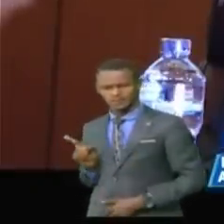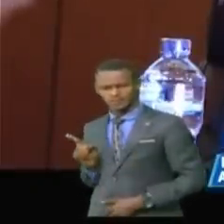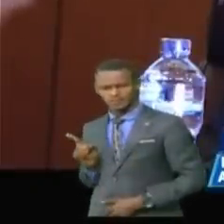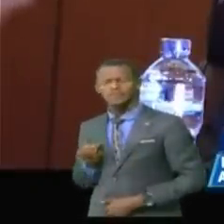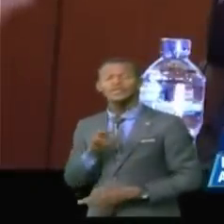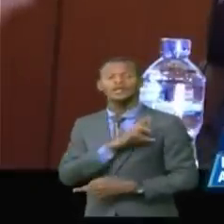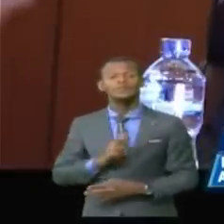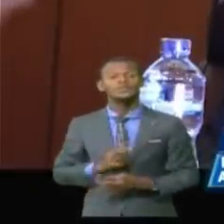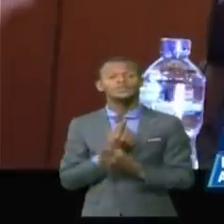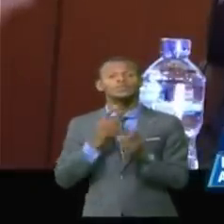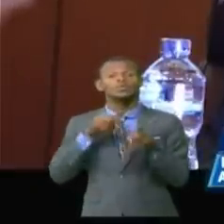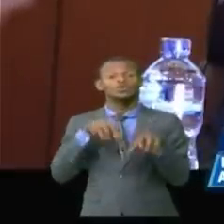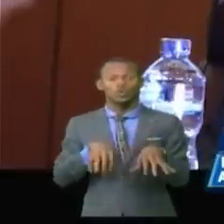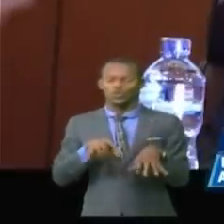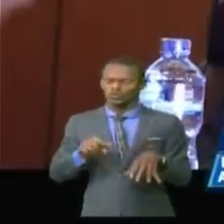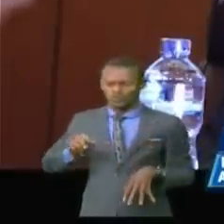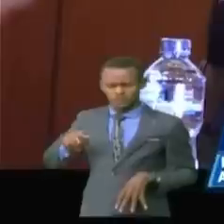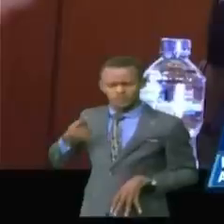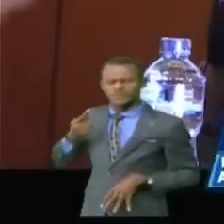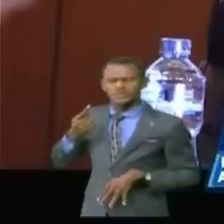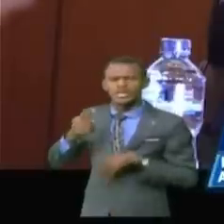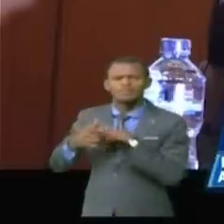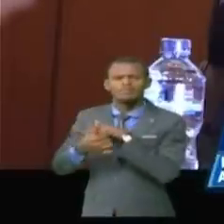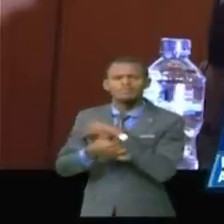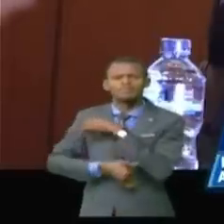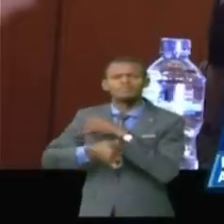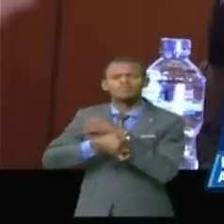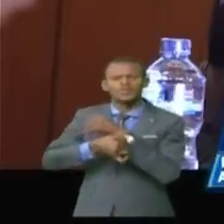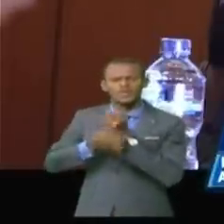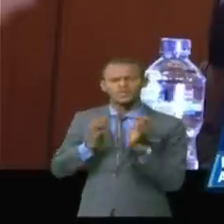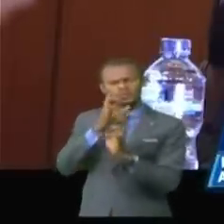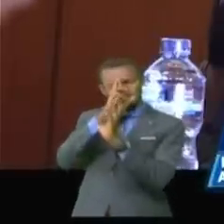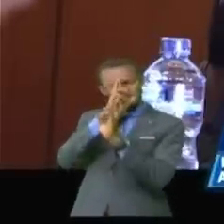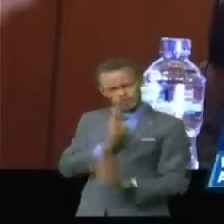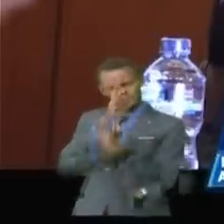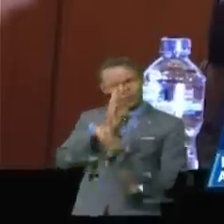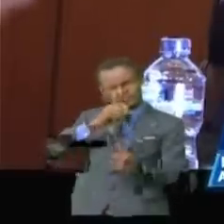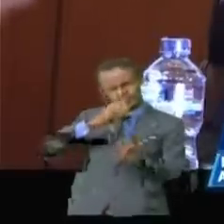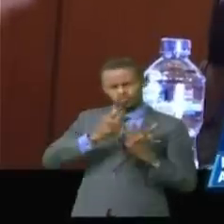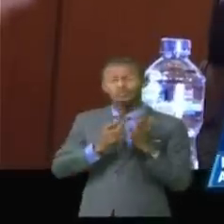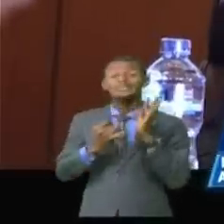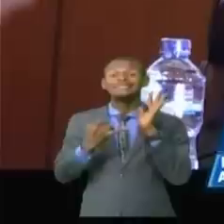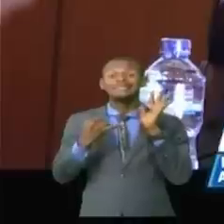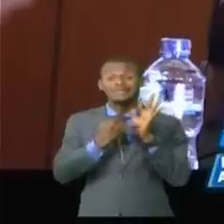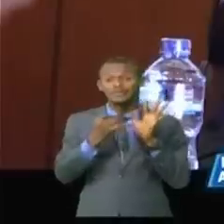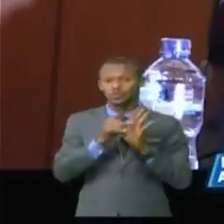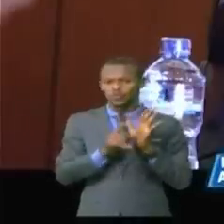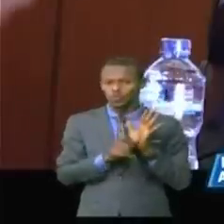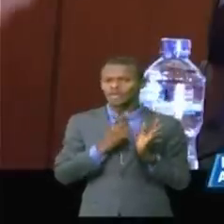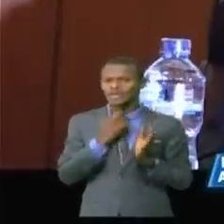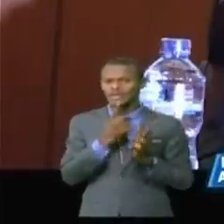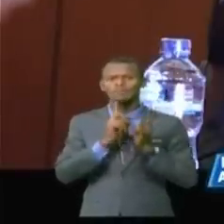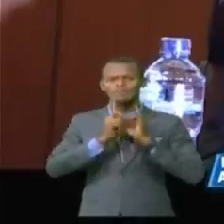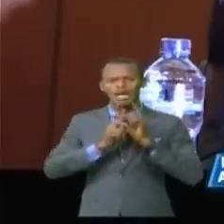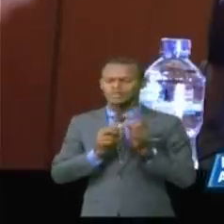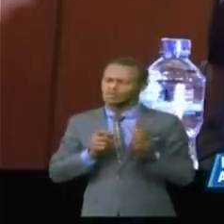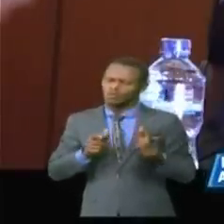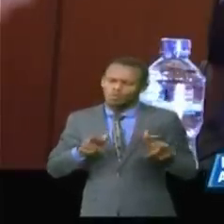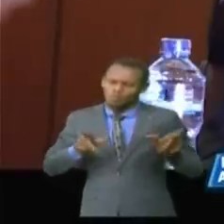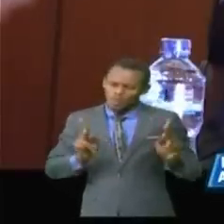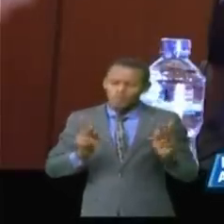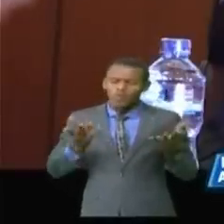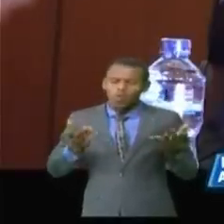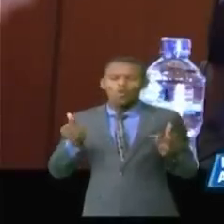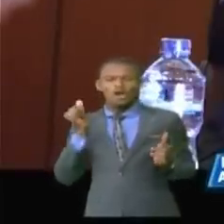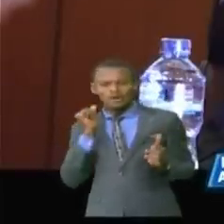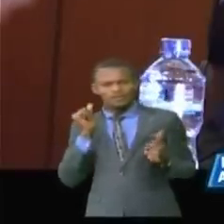à mettre en application tous les 6 outils du mécanisme régional de certification. Alors que